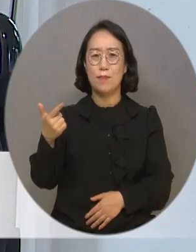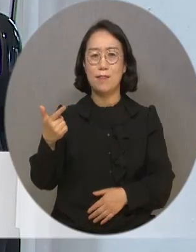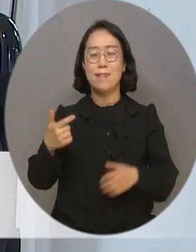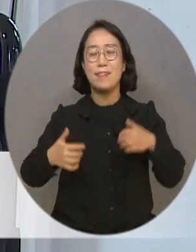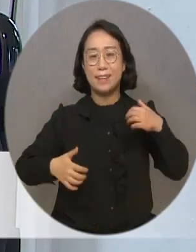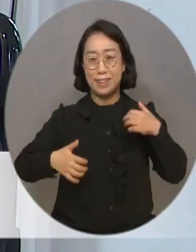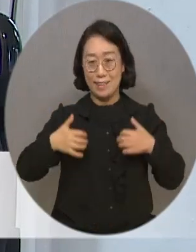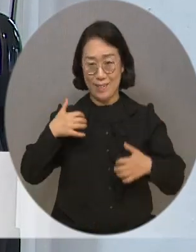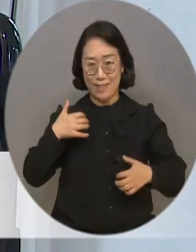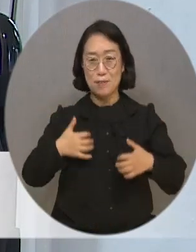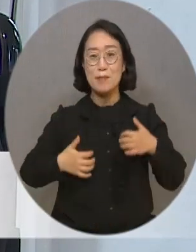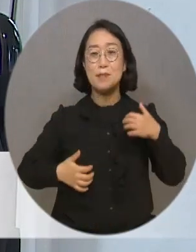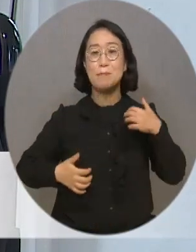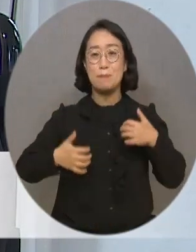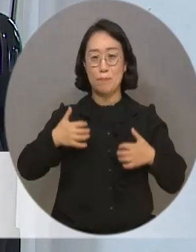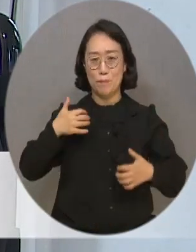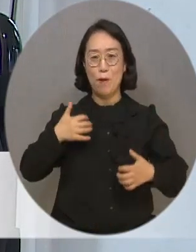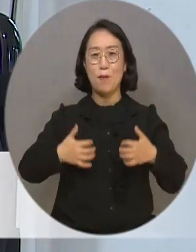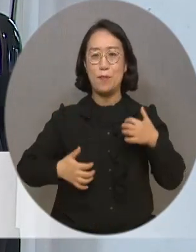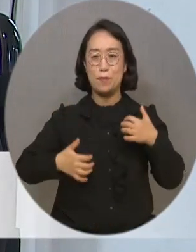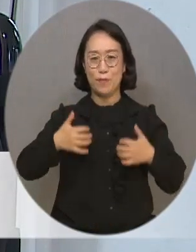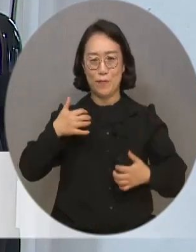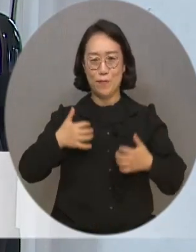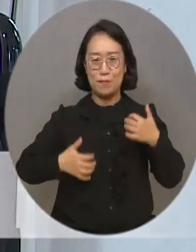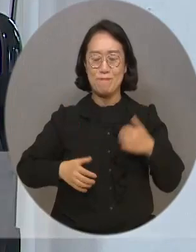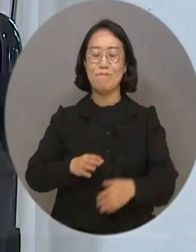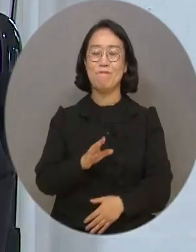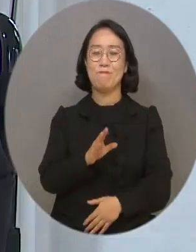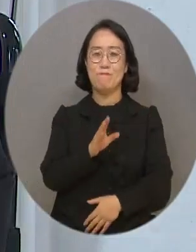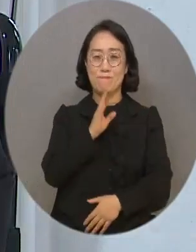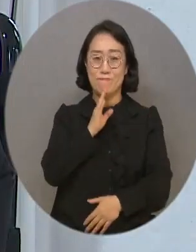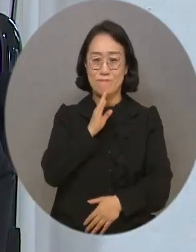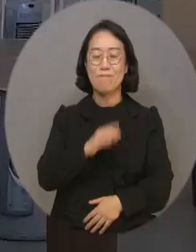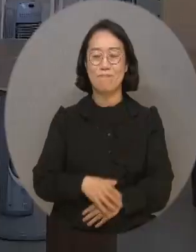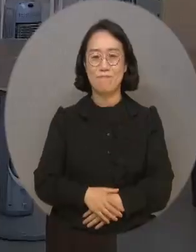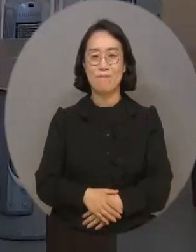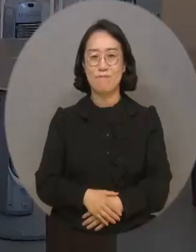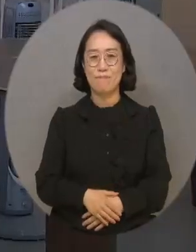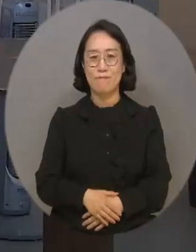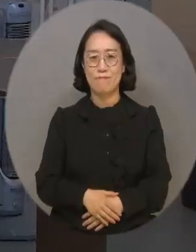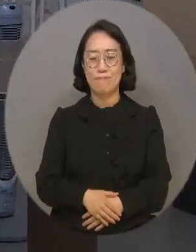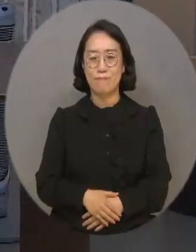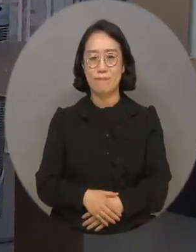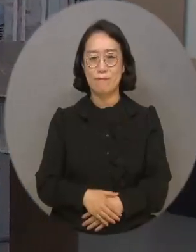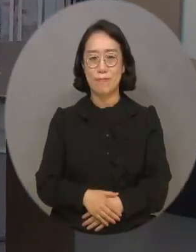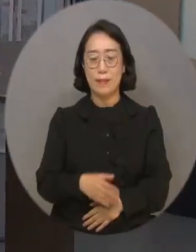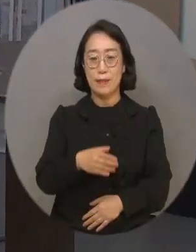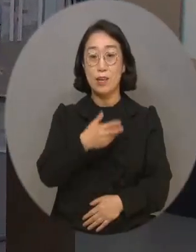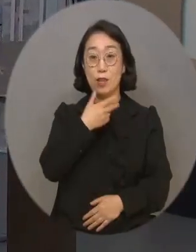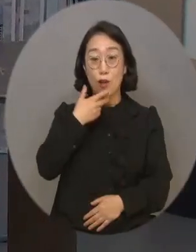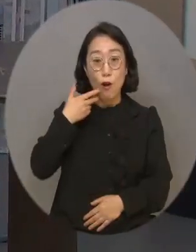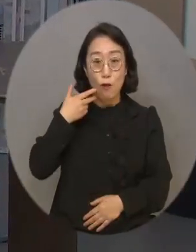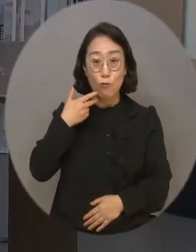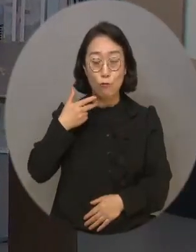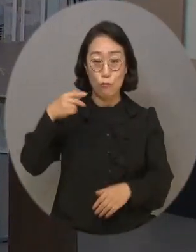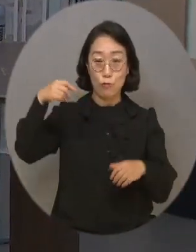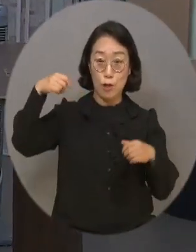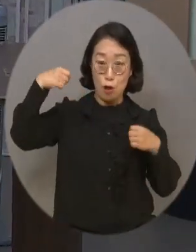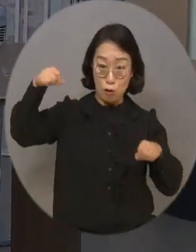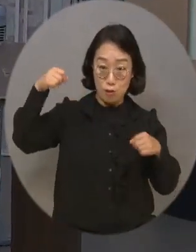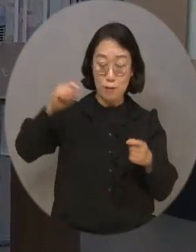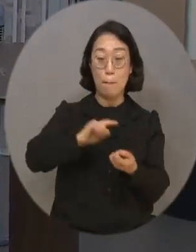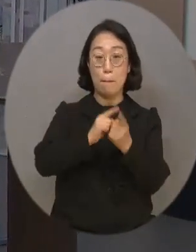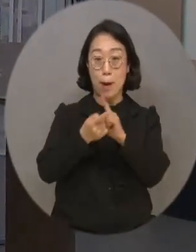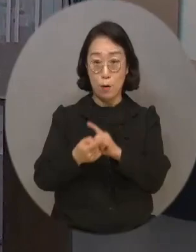너무나 기쁜 순간이었어요, 그때는. 셰익스피어의 희곡 리처드 3세를